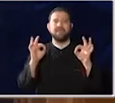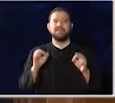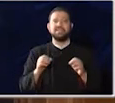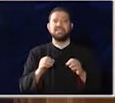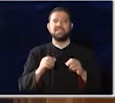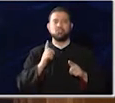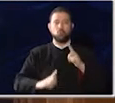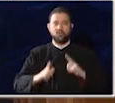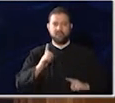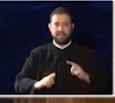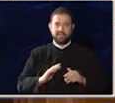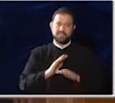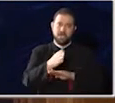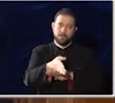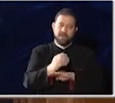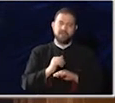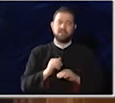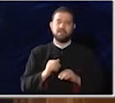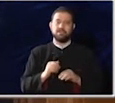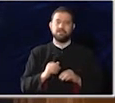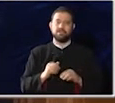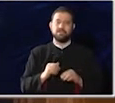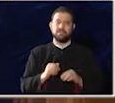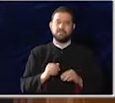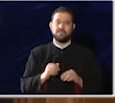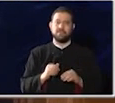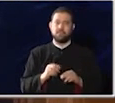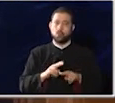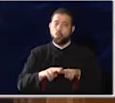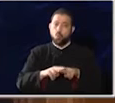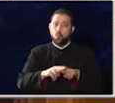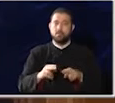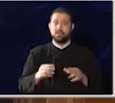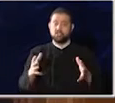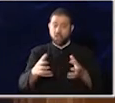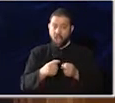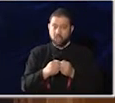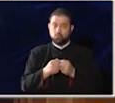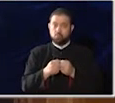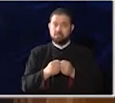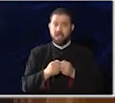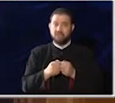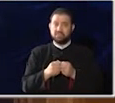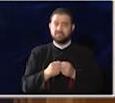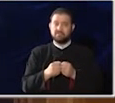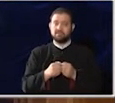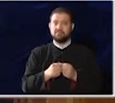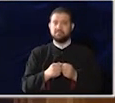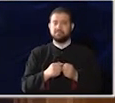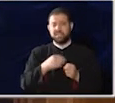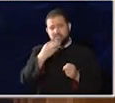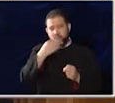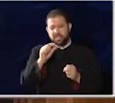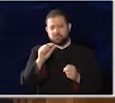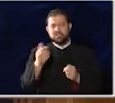modelul suprem prin faptul că și-a asumat-o ca purtat-o, vorbeați de această cerință a